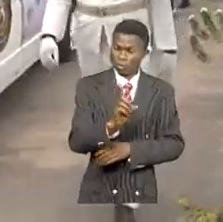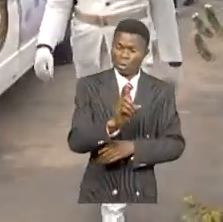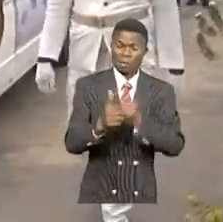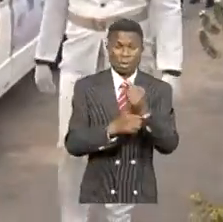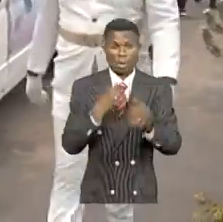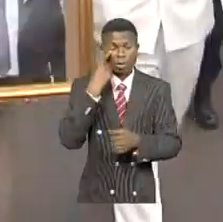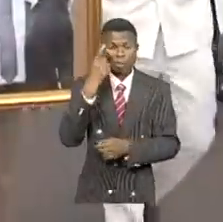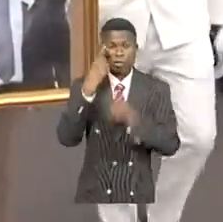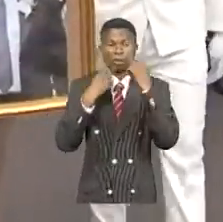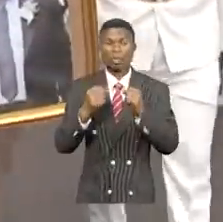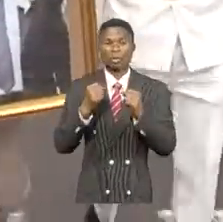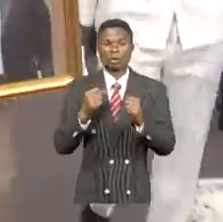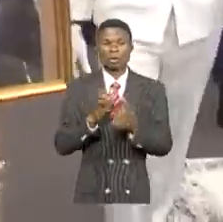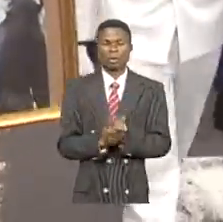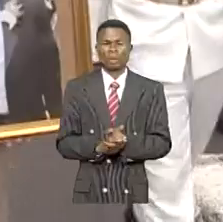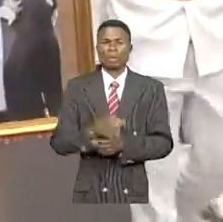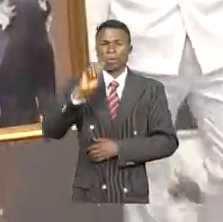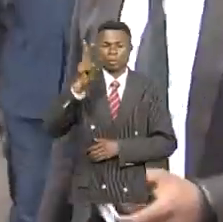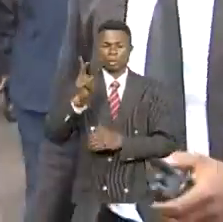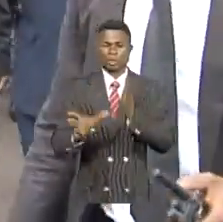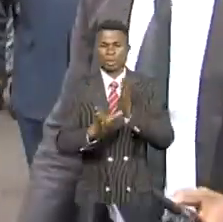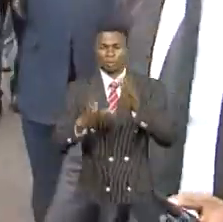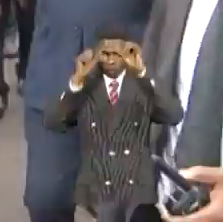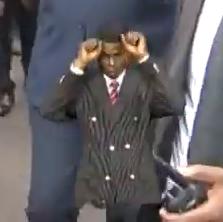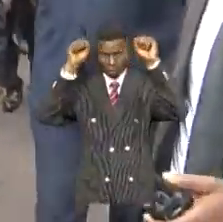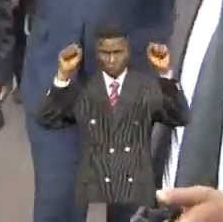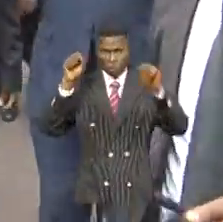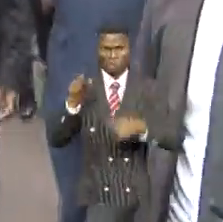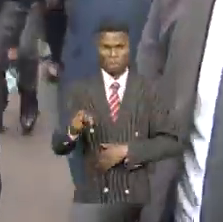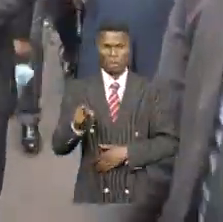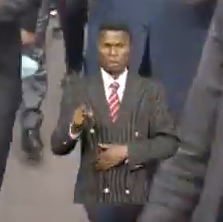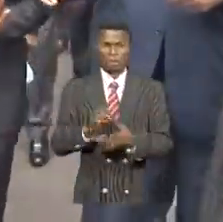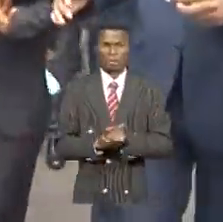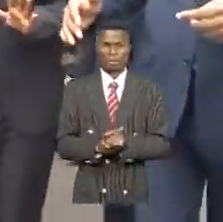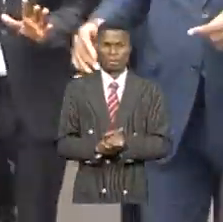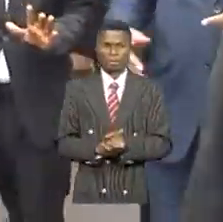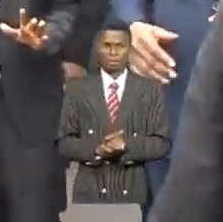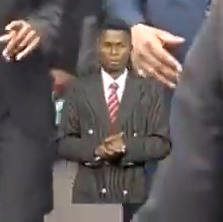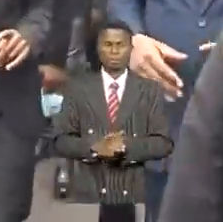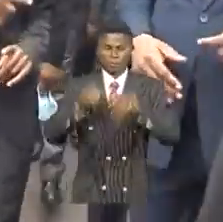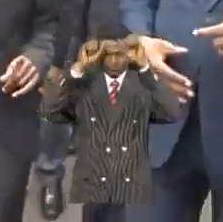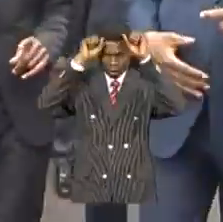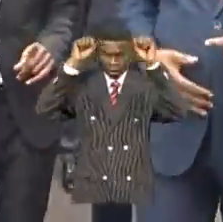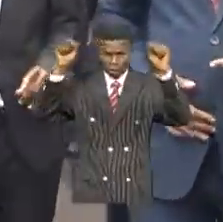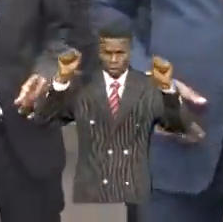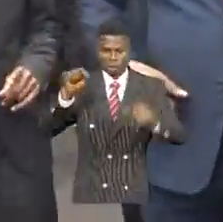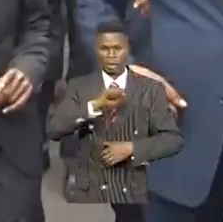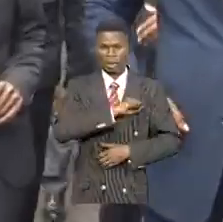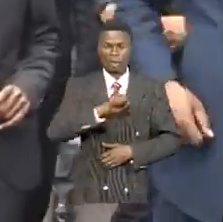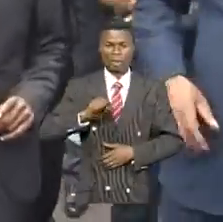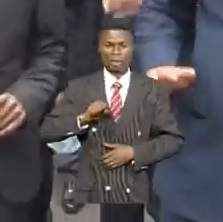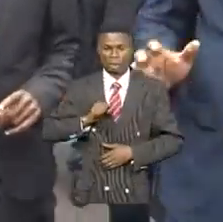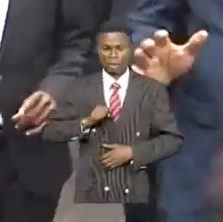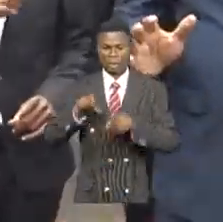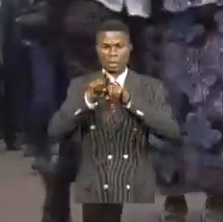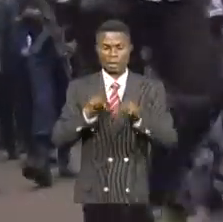En présence du deuxième vice-président Vital Banusizé et du rapporteur de la Chambre basse du Parlement, Joseph